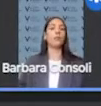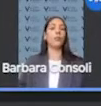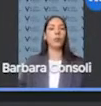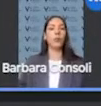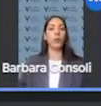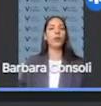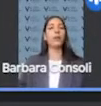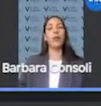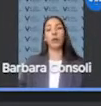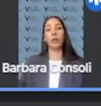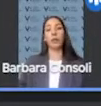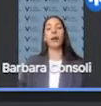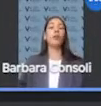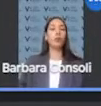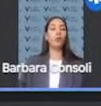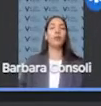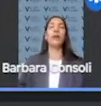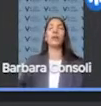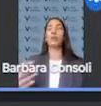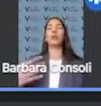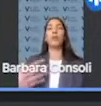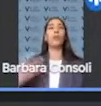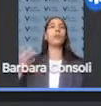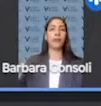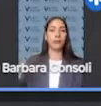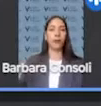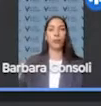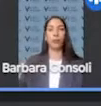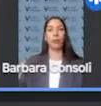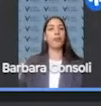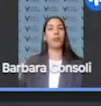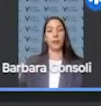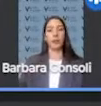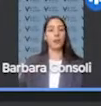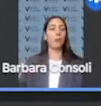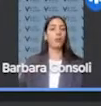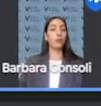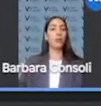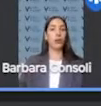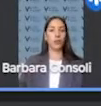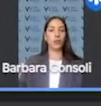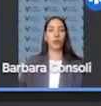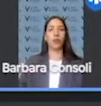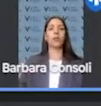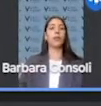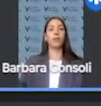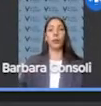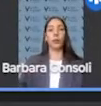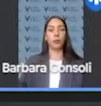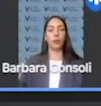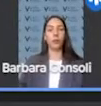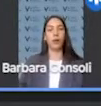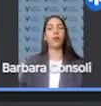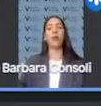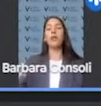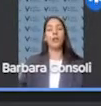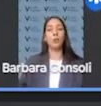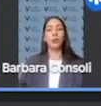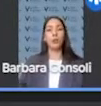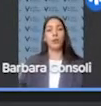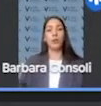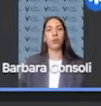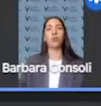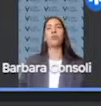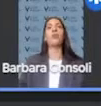di usufruire, di cogliere tutte e sono davvero tante le opportunità che mette a disposizione il nostro Dipartimento, che ha prima citato